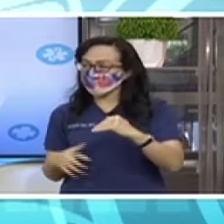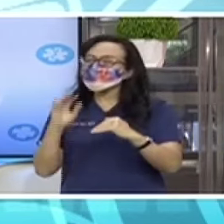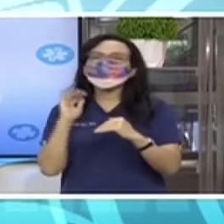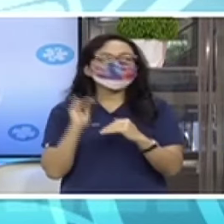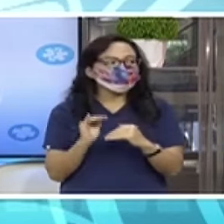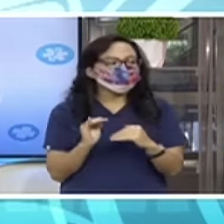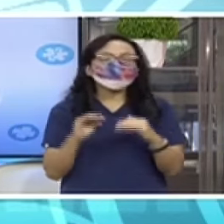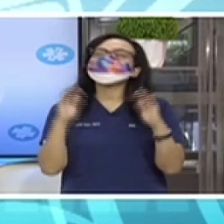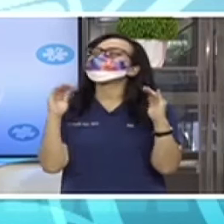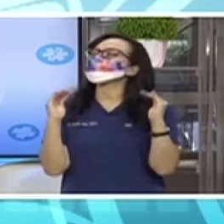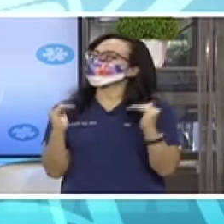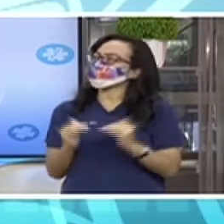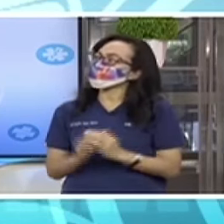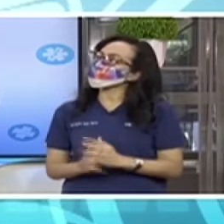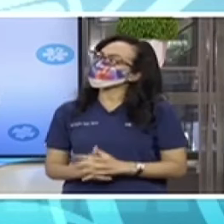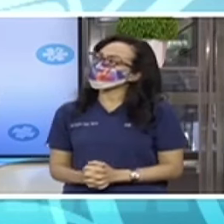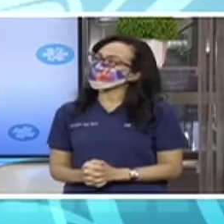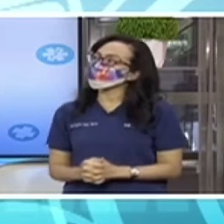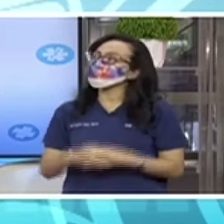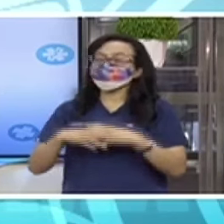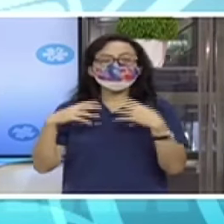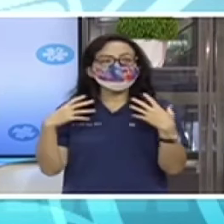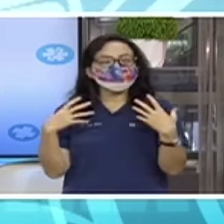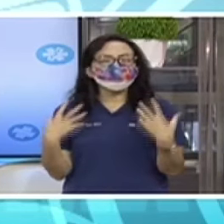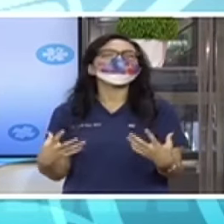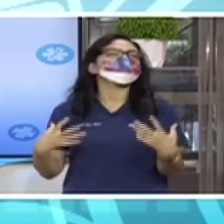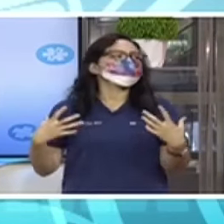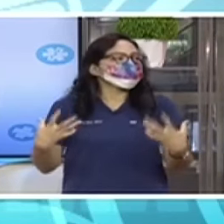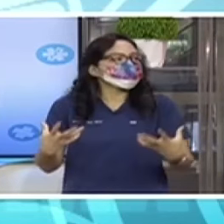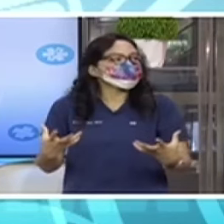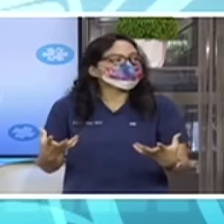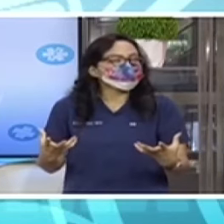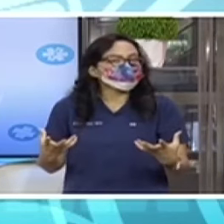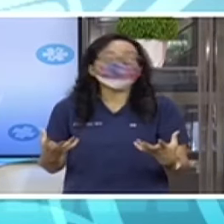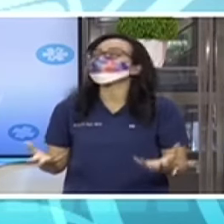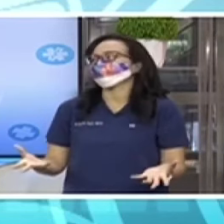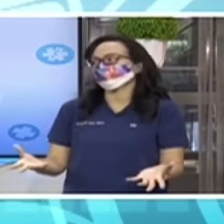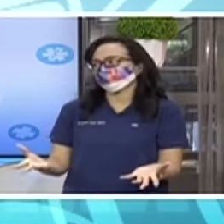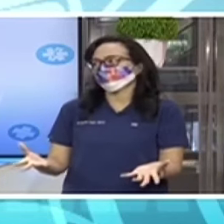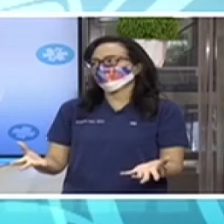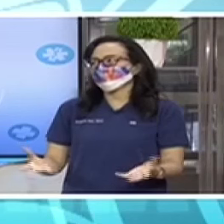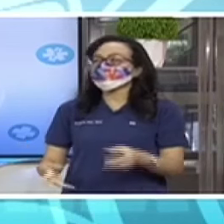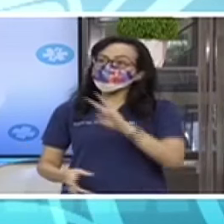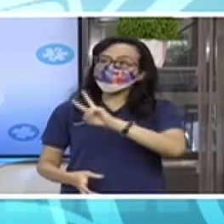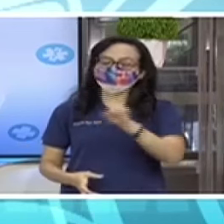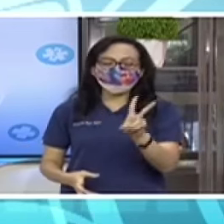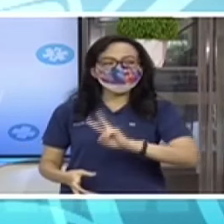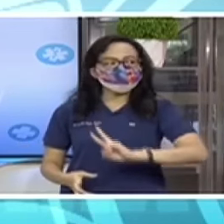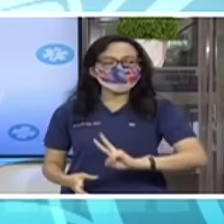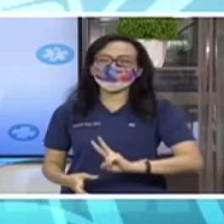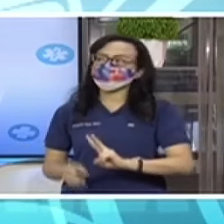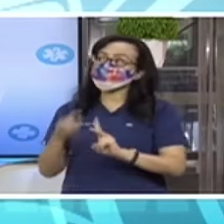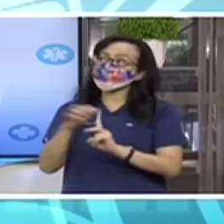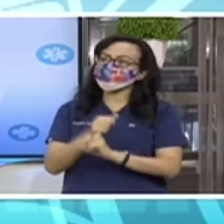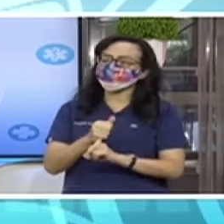turun sehingga tingkat stres kita juga turun tubuh kita jauh lebih mudah untuk ee relaksasi Jadi dua fungsi